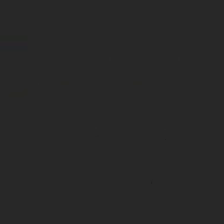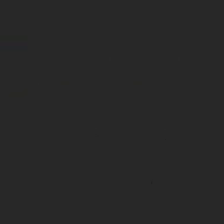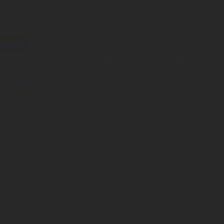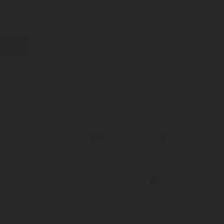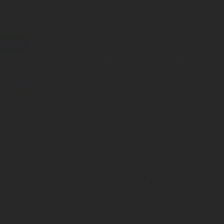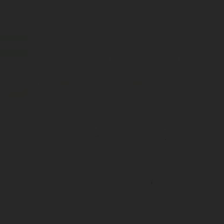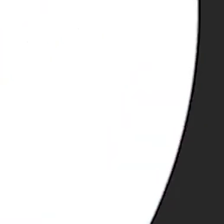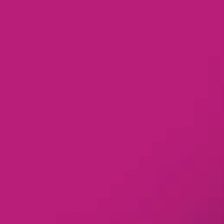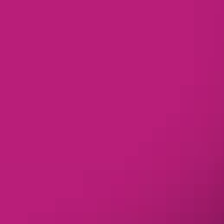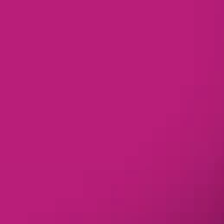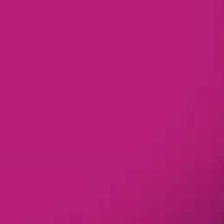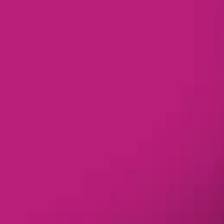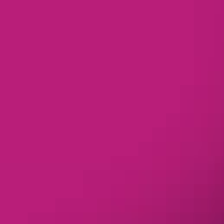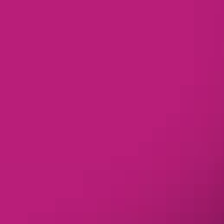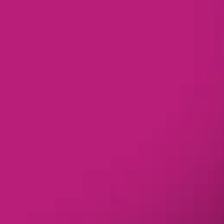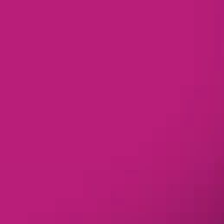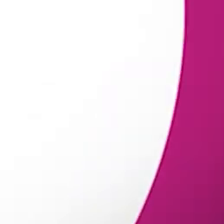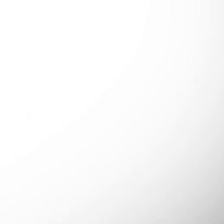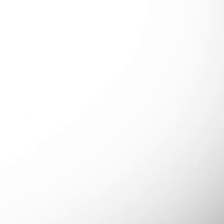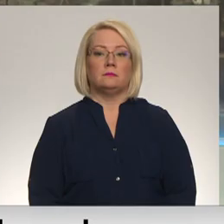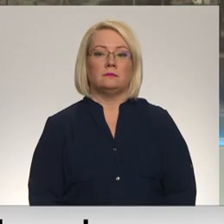Re! Viss ēters ir te!